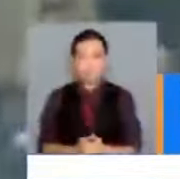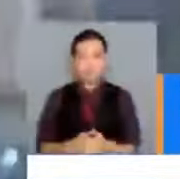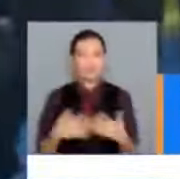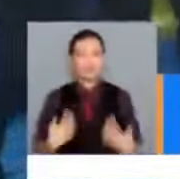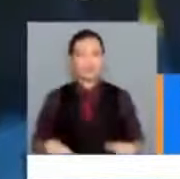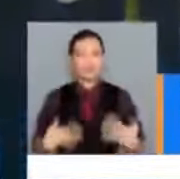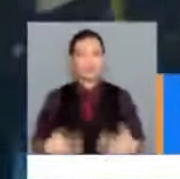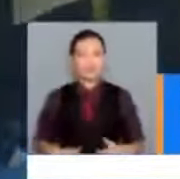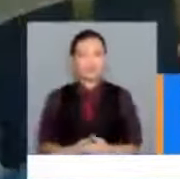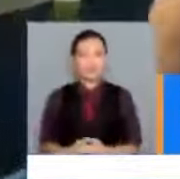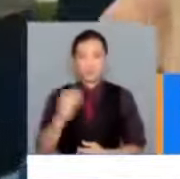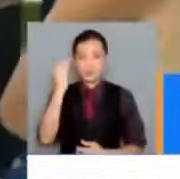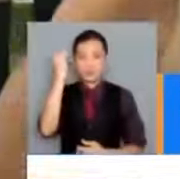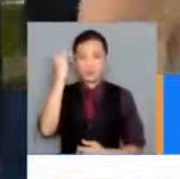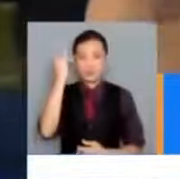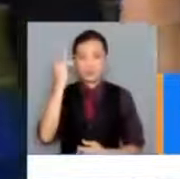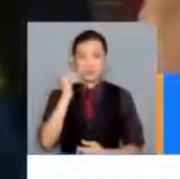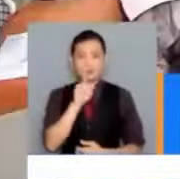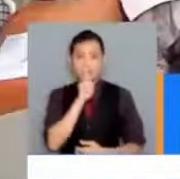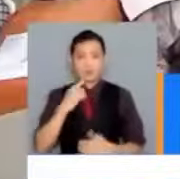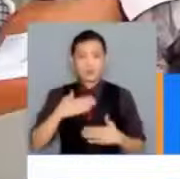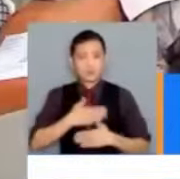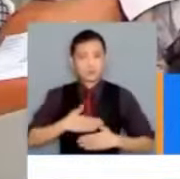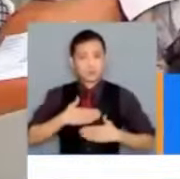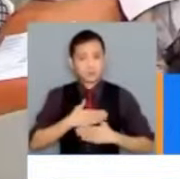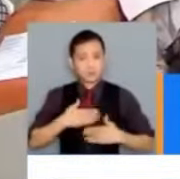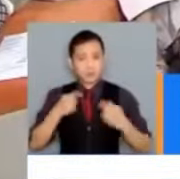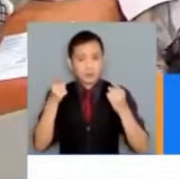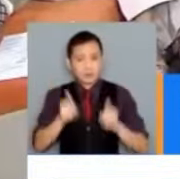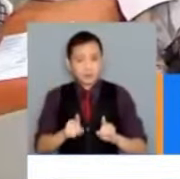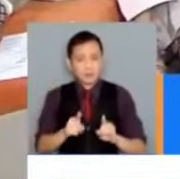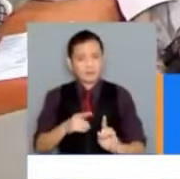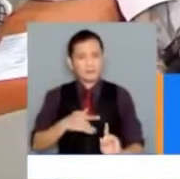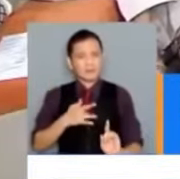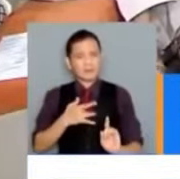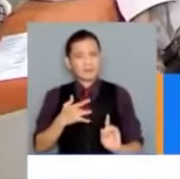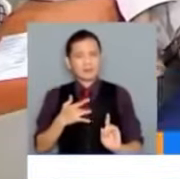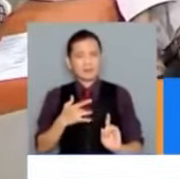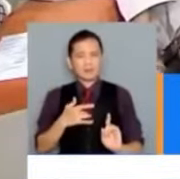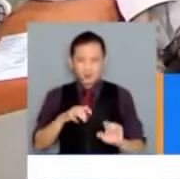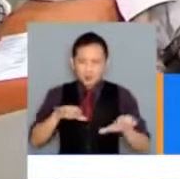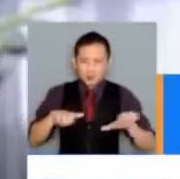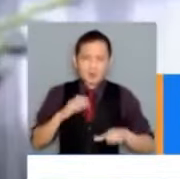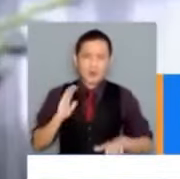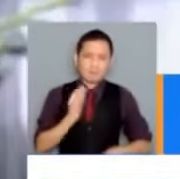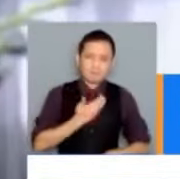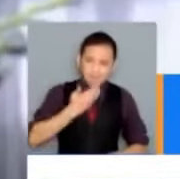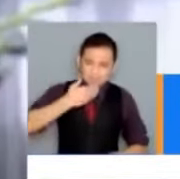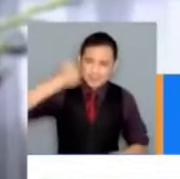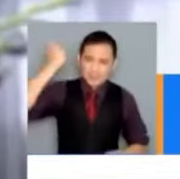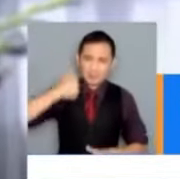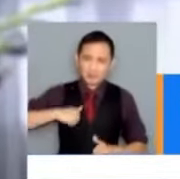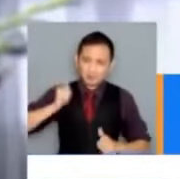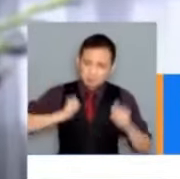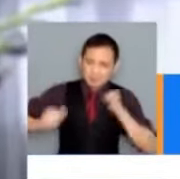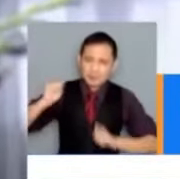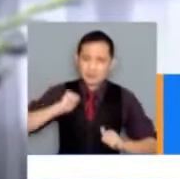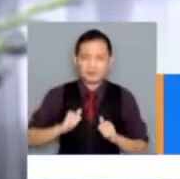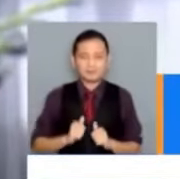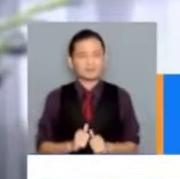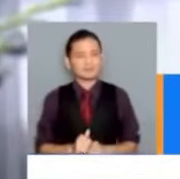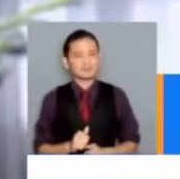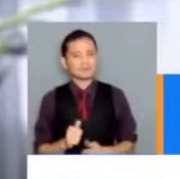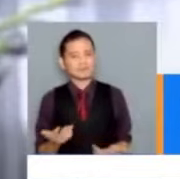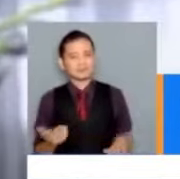dahil ang saya-saya na nangyayari, gusto namin ibigay yung best namin. So, ano pang pwede natin gawin? Ano pang pwede ipakita? So,